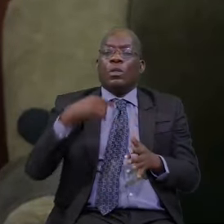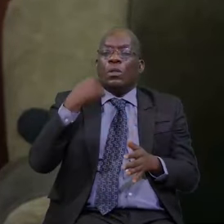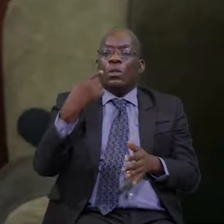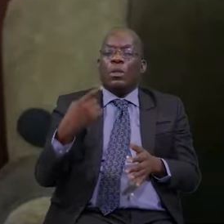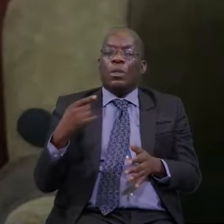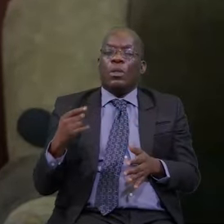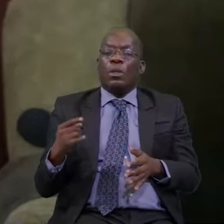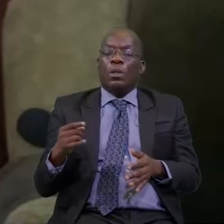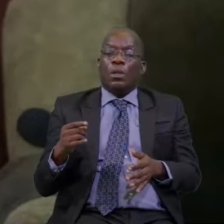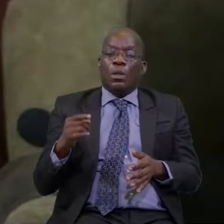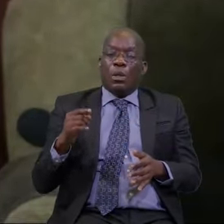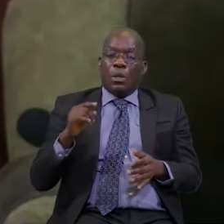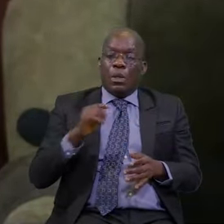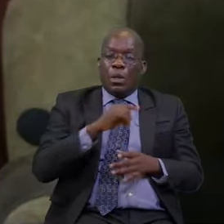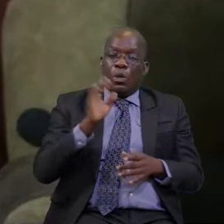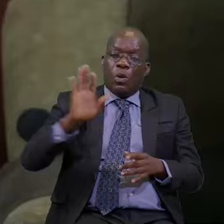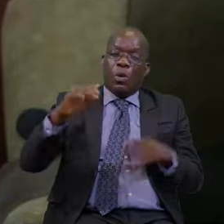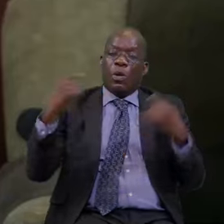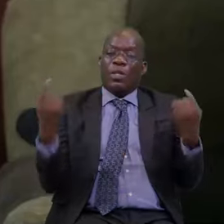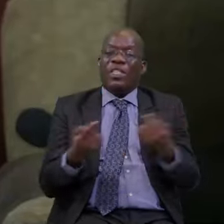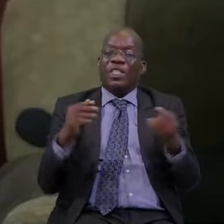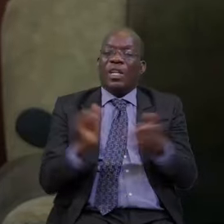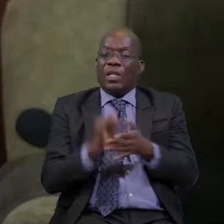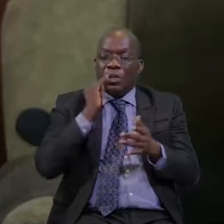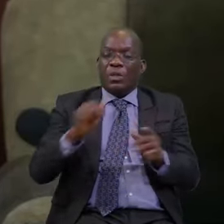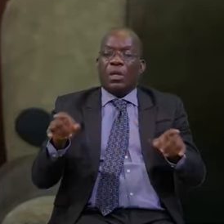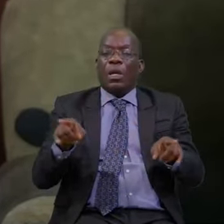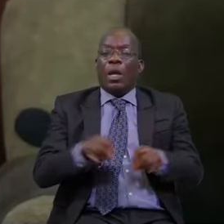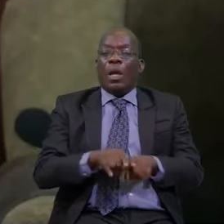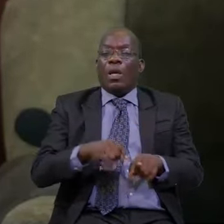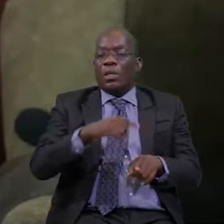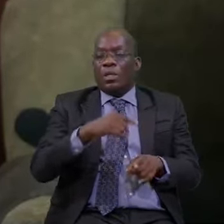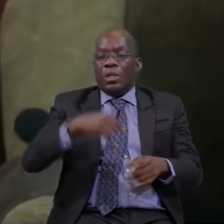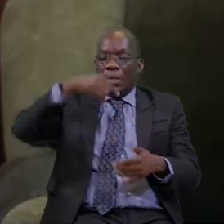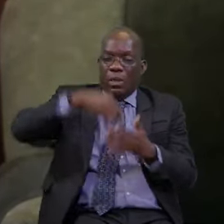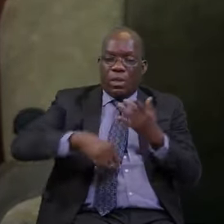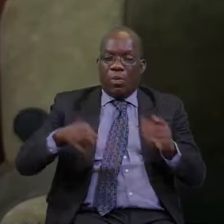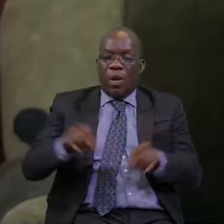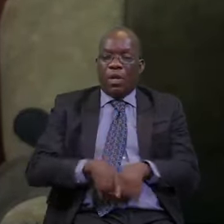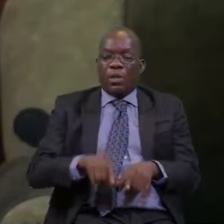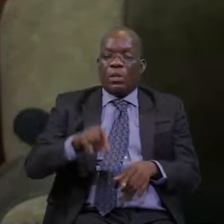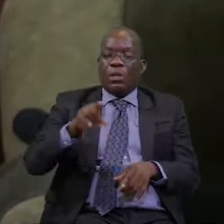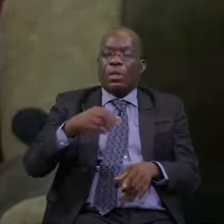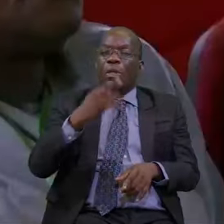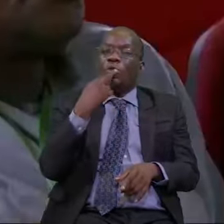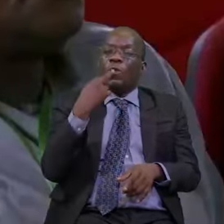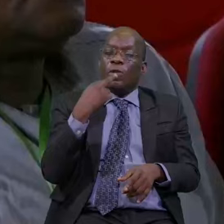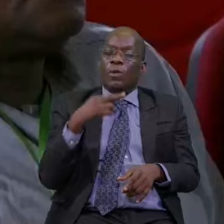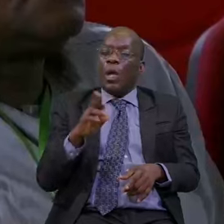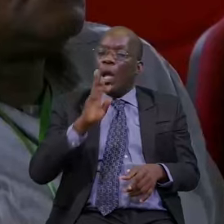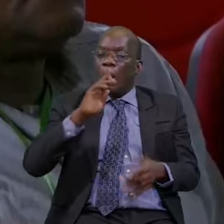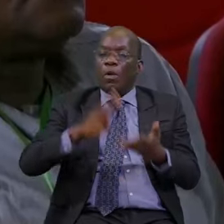que tes péchés qui sont profonds, tes péchés sont pardonnés et vous